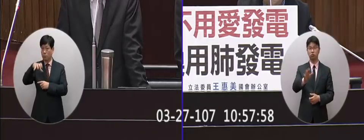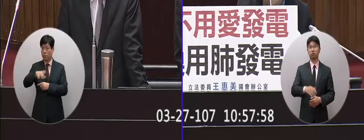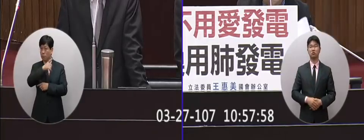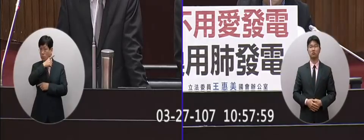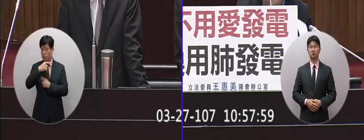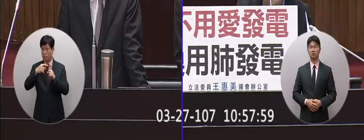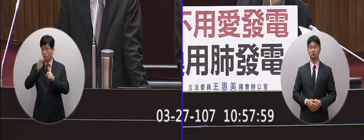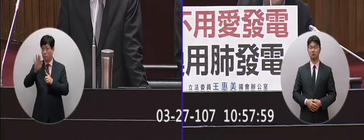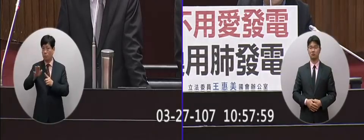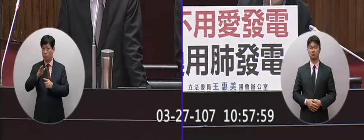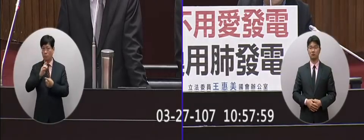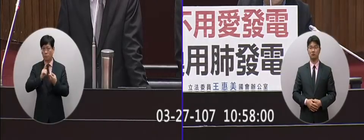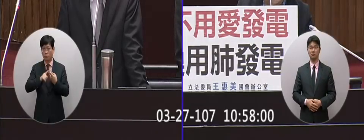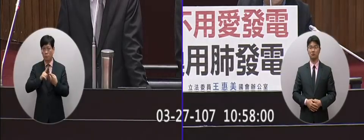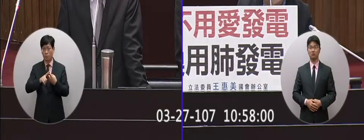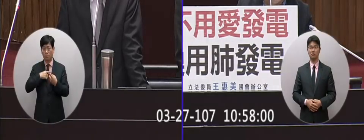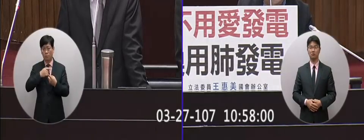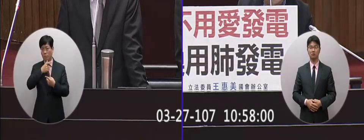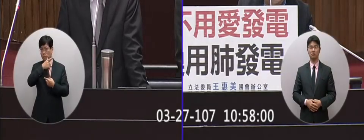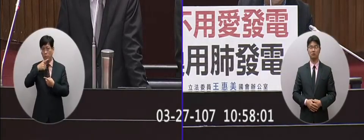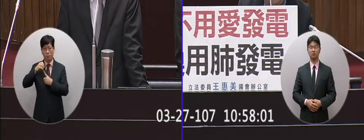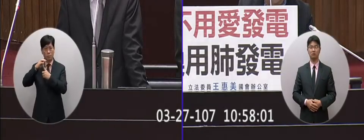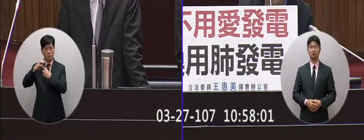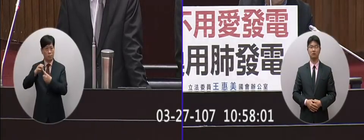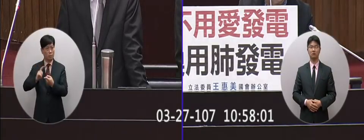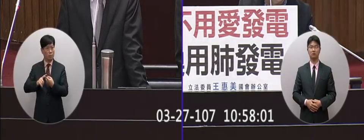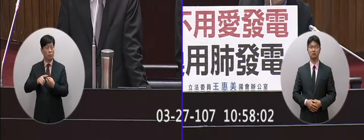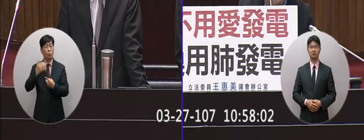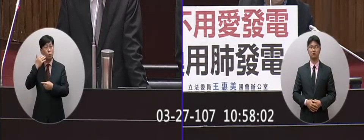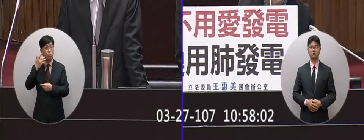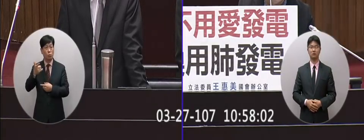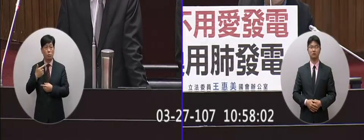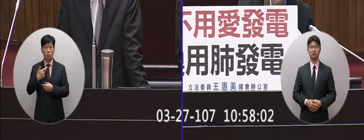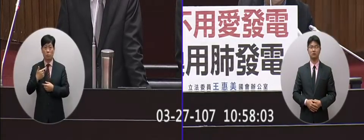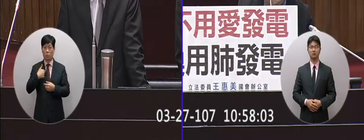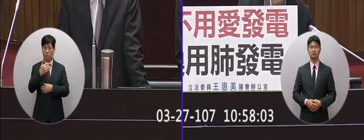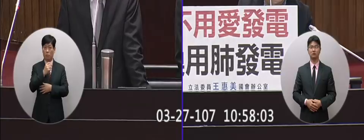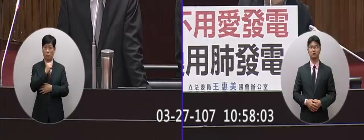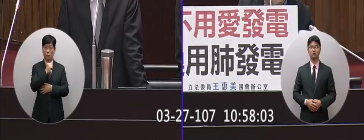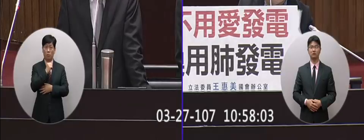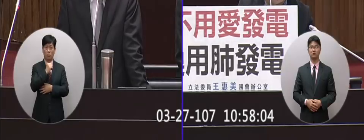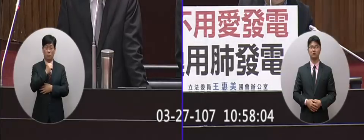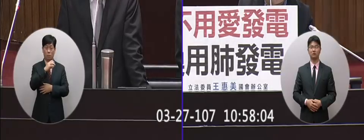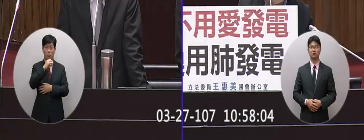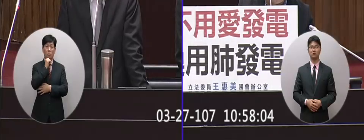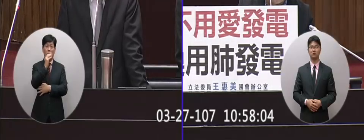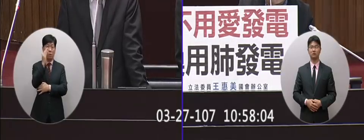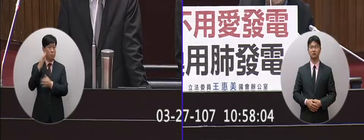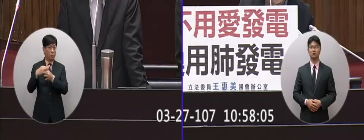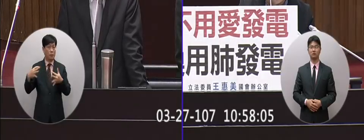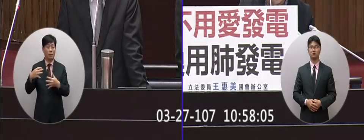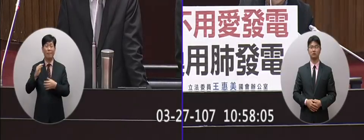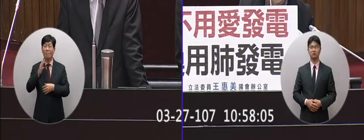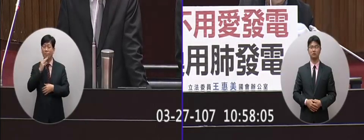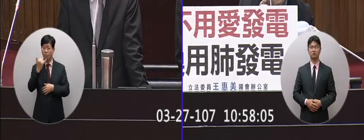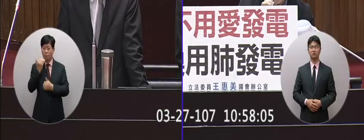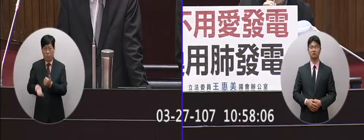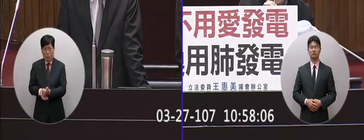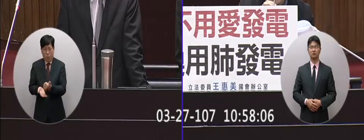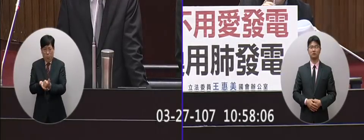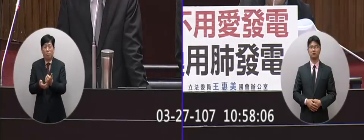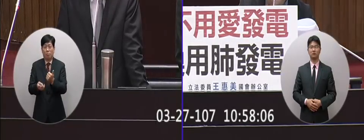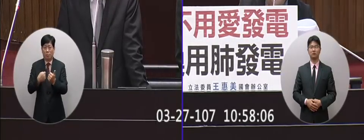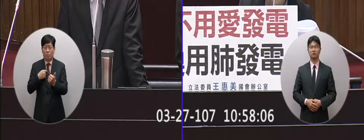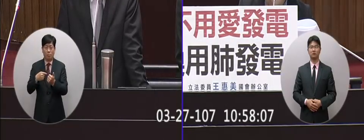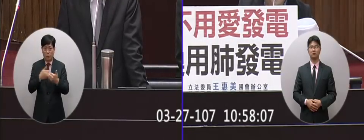运是公营的吗？应该是私人的吧。如果私人的，他跟县政府比较没关系啦，哈。但是你可以鼓励